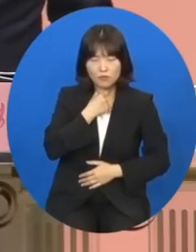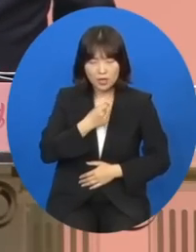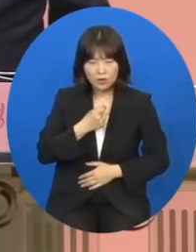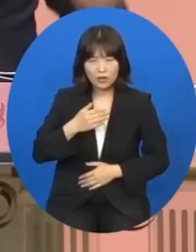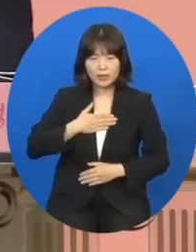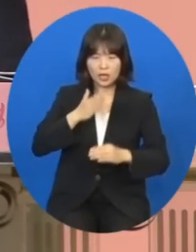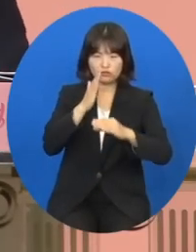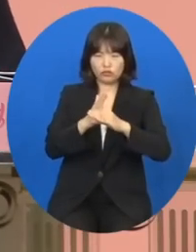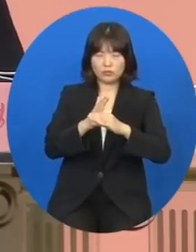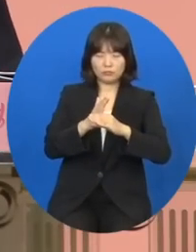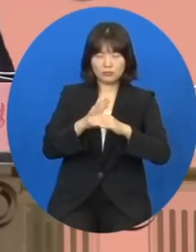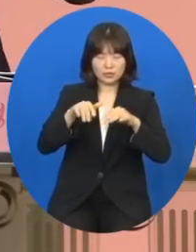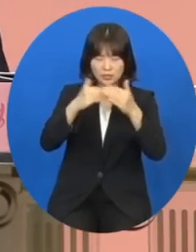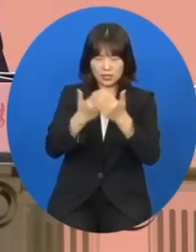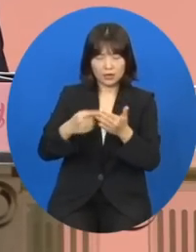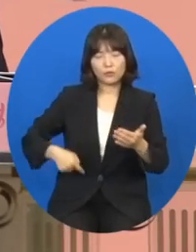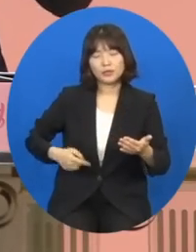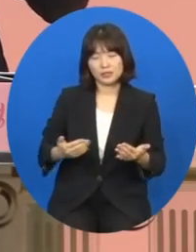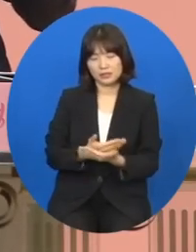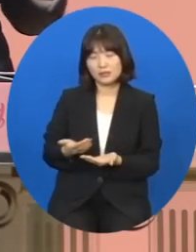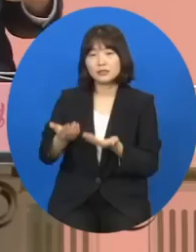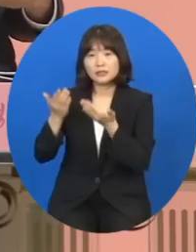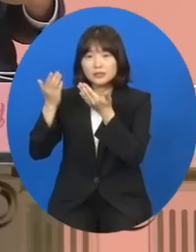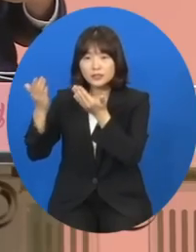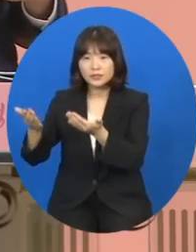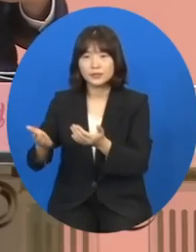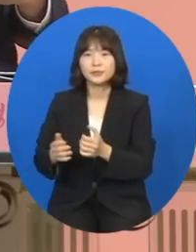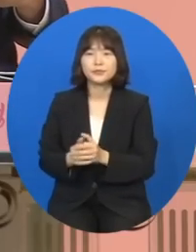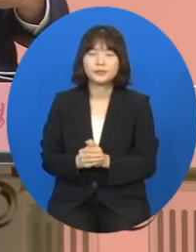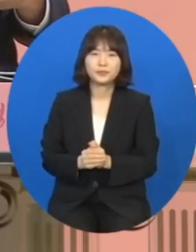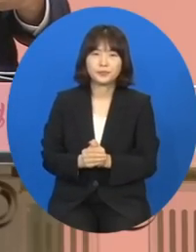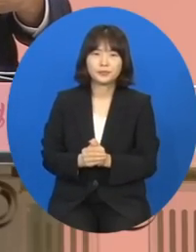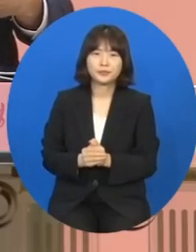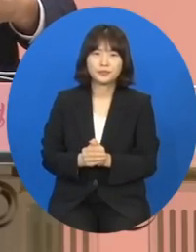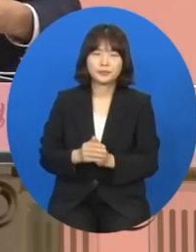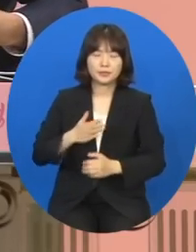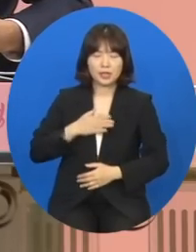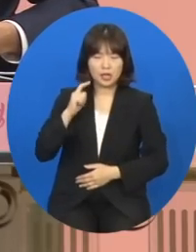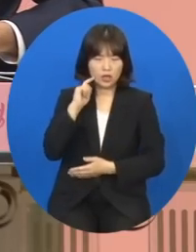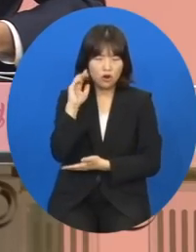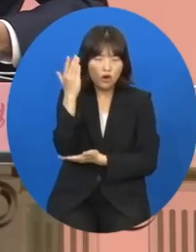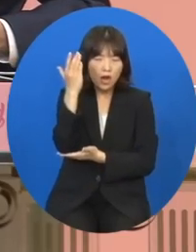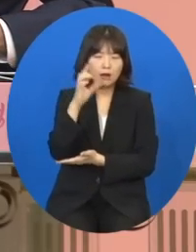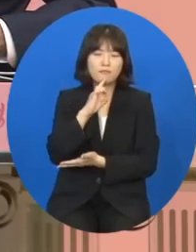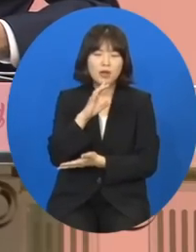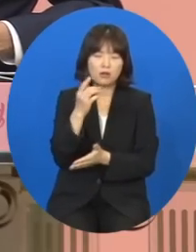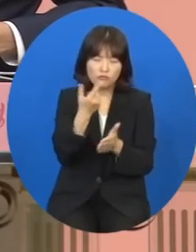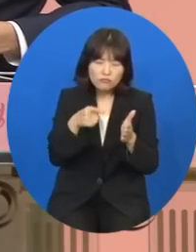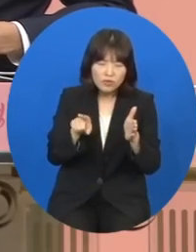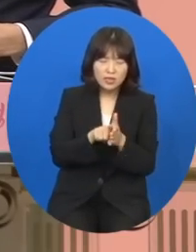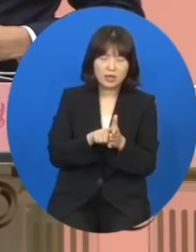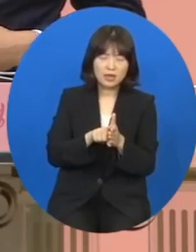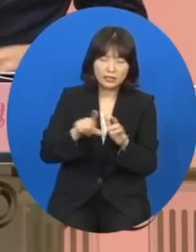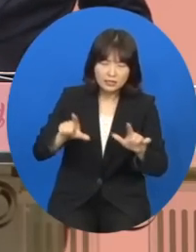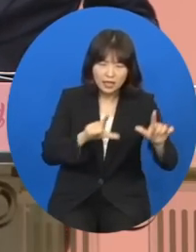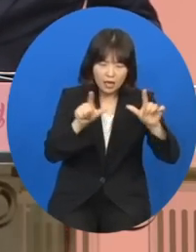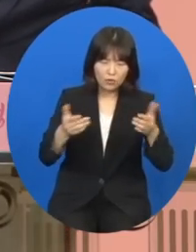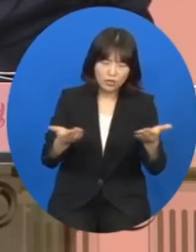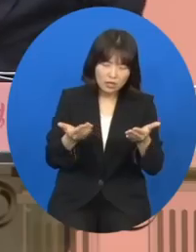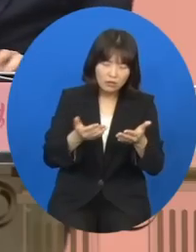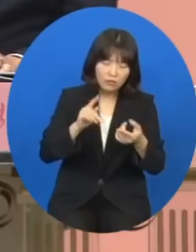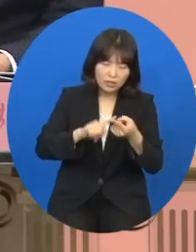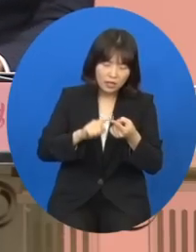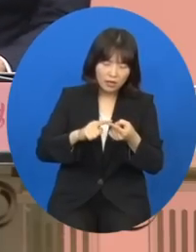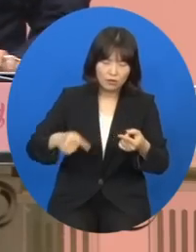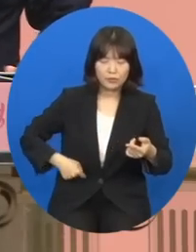주님을 회계 합니다 위버 팬저 부엌 잉어와 온거 월 내 영광을 위해 살았던 것 이랬던 것 회계 합니다